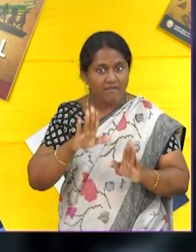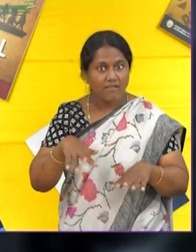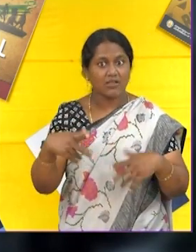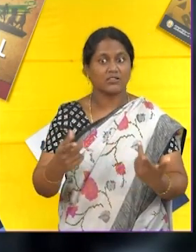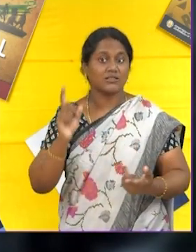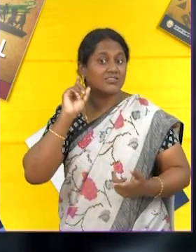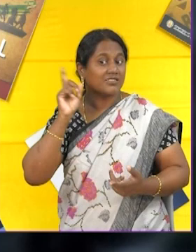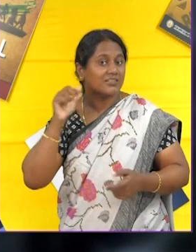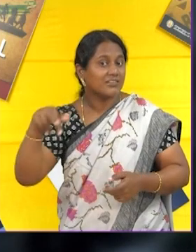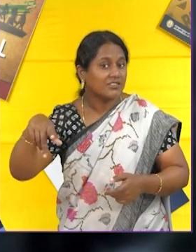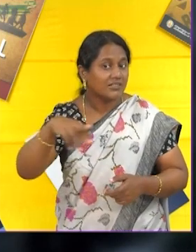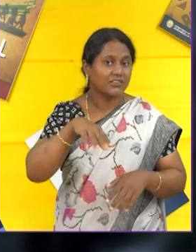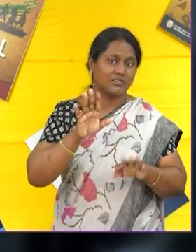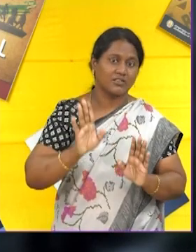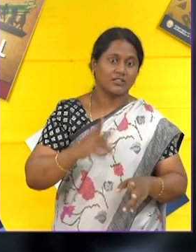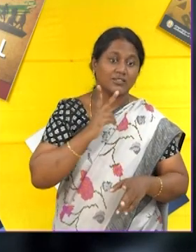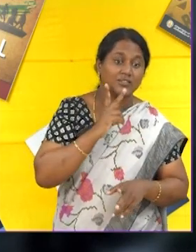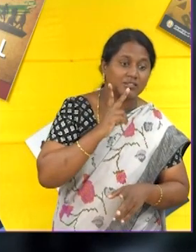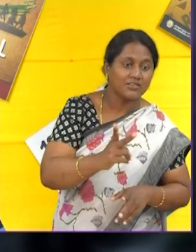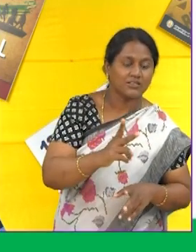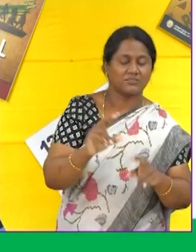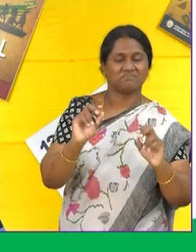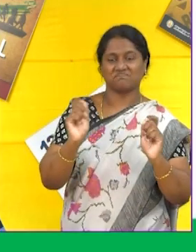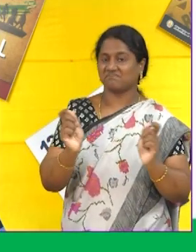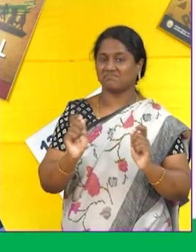பண்ணேன். தெர் வாஸ் நத்திங் தேர். அங்கே ஒன்றுமே இல்லை.